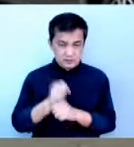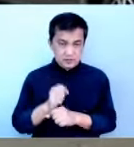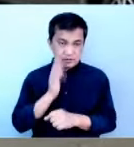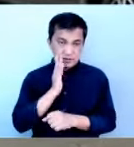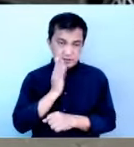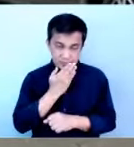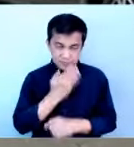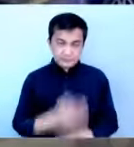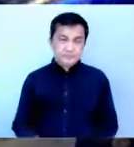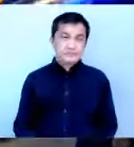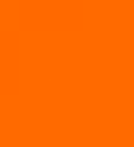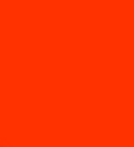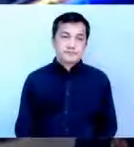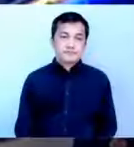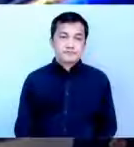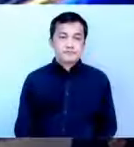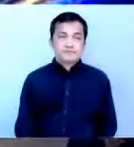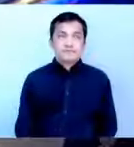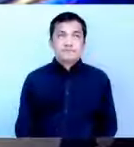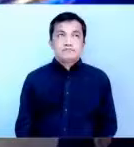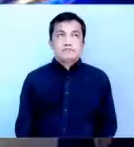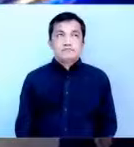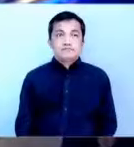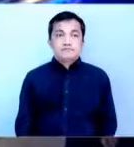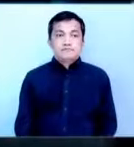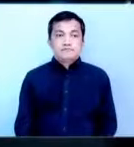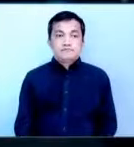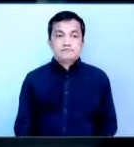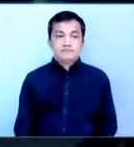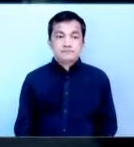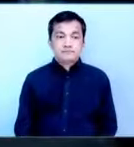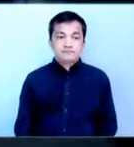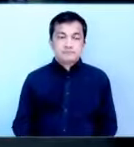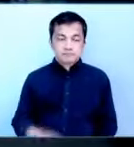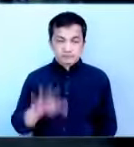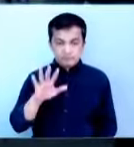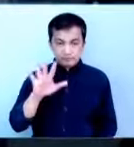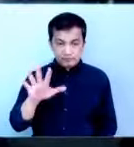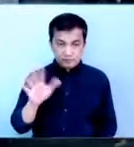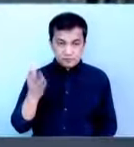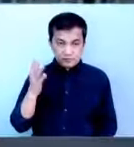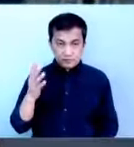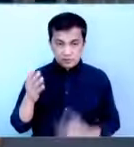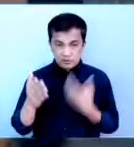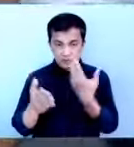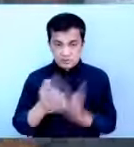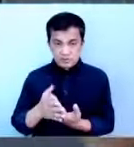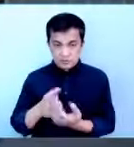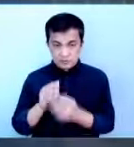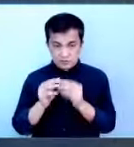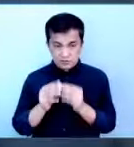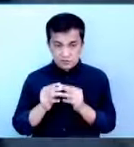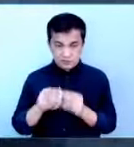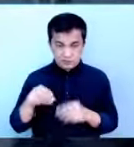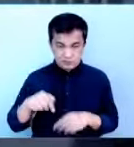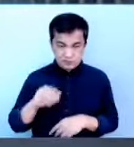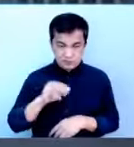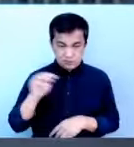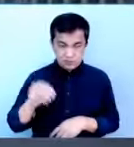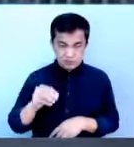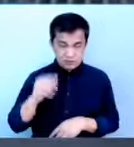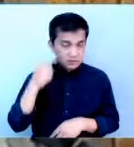Ramadan. Alas 5 pa lang ng umaga nang magsidatingan ang mga kapatid nating Muslim dito sa Manila Golden